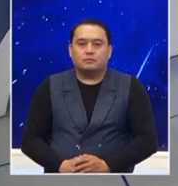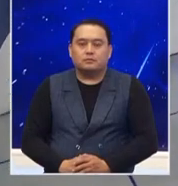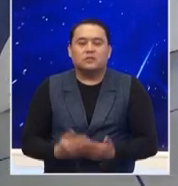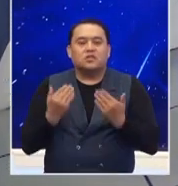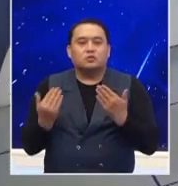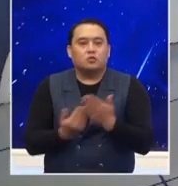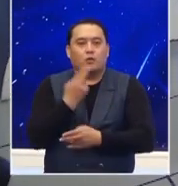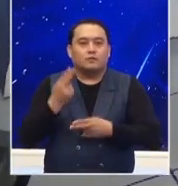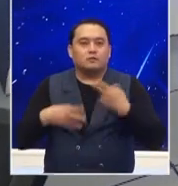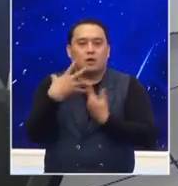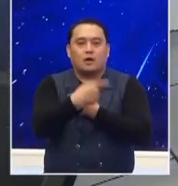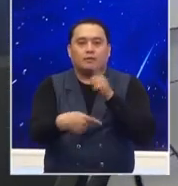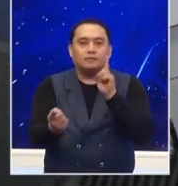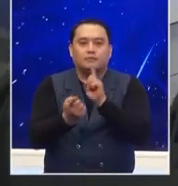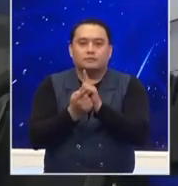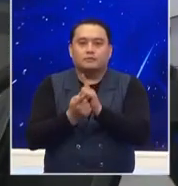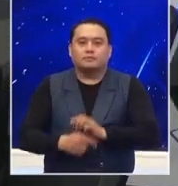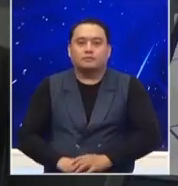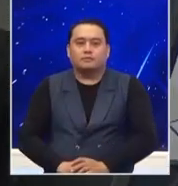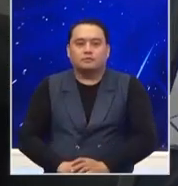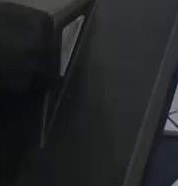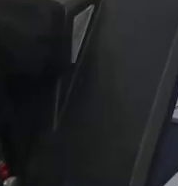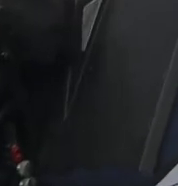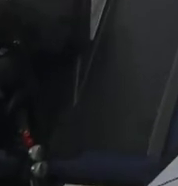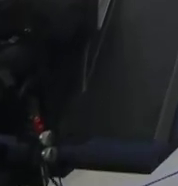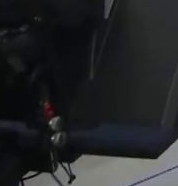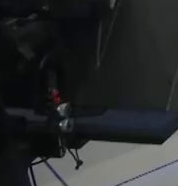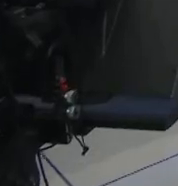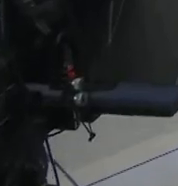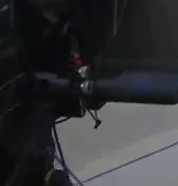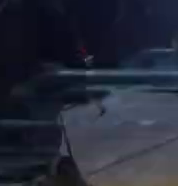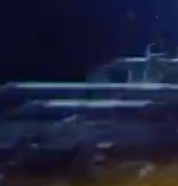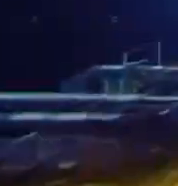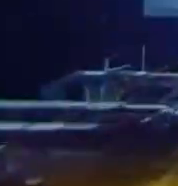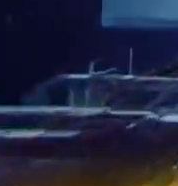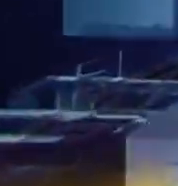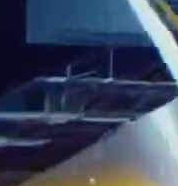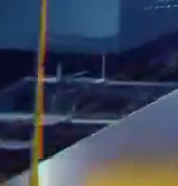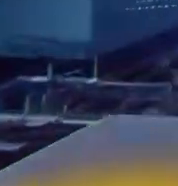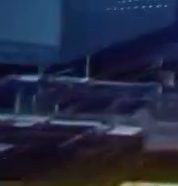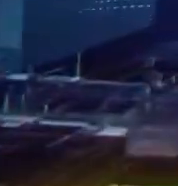На сегодня все. Спасибо за внимание. Всего доброго. Thank you.